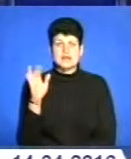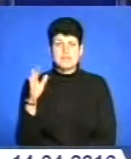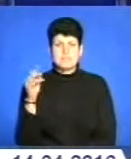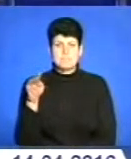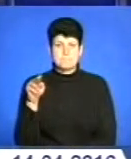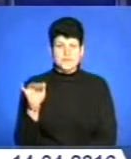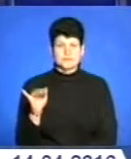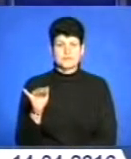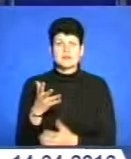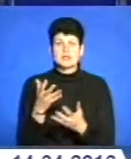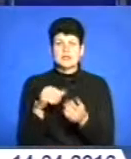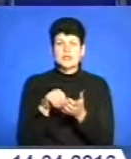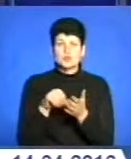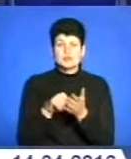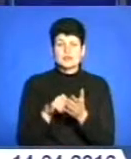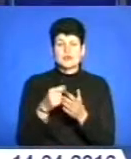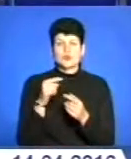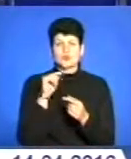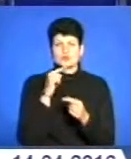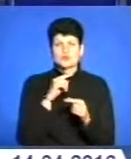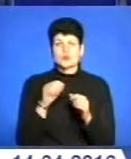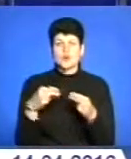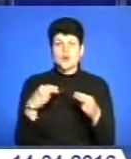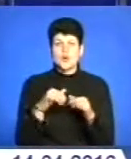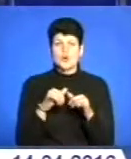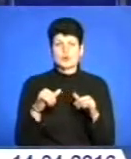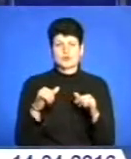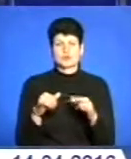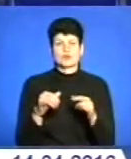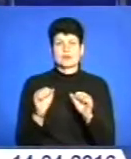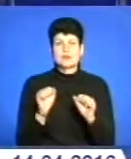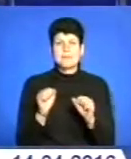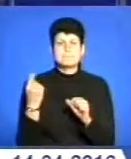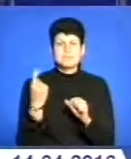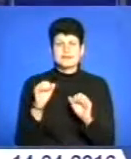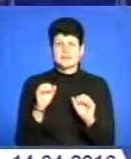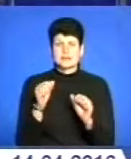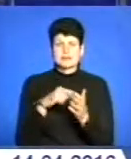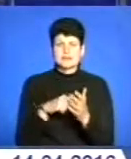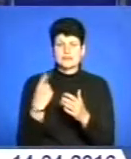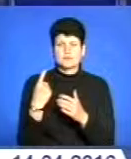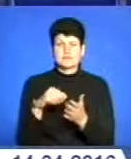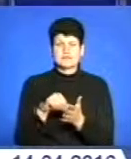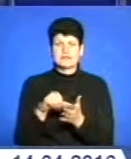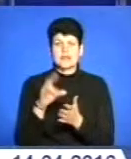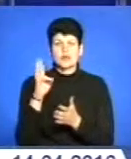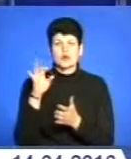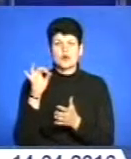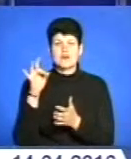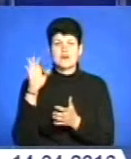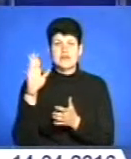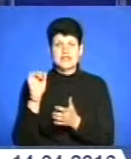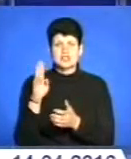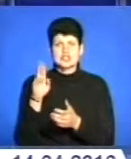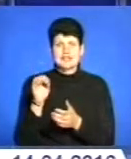участь представник Міністерства економічного розвитку і торгівлі України, перші керівники міста й області, представники Норвегії та Швеції в